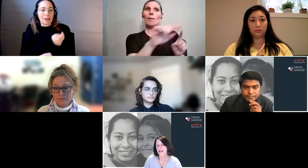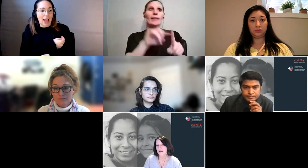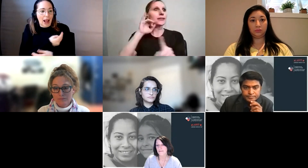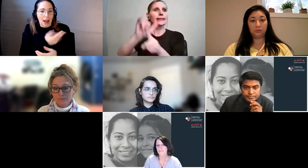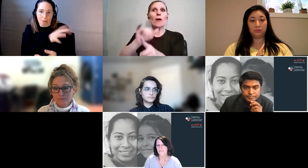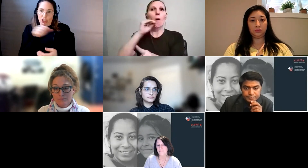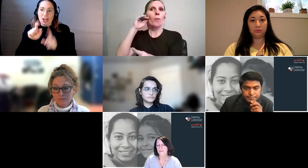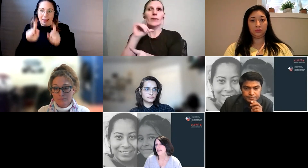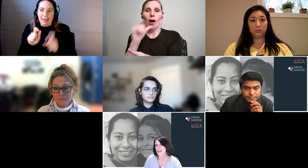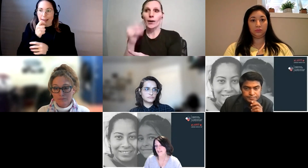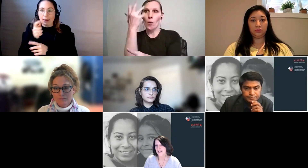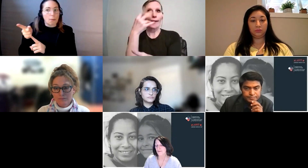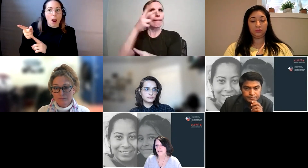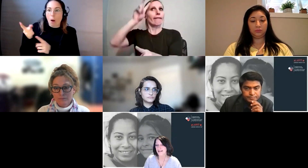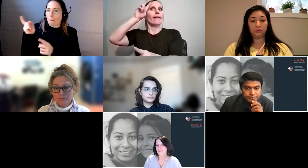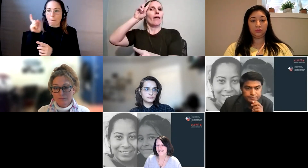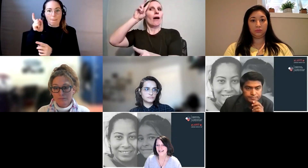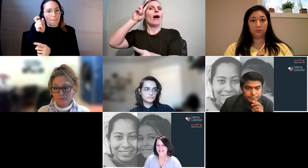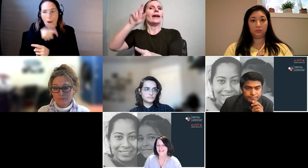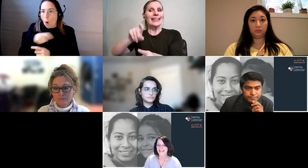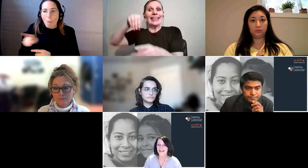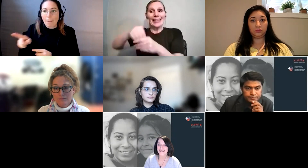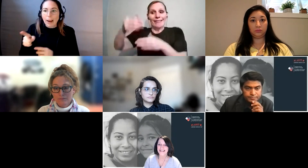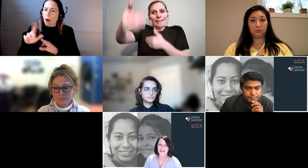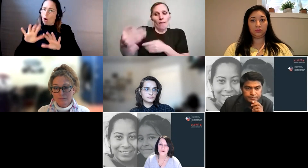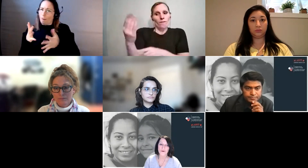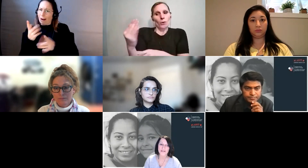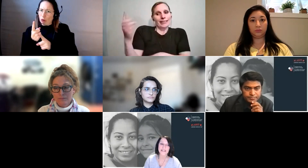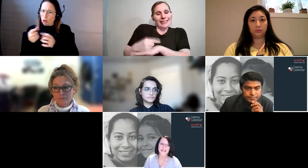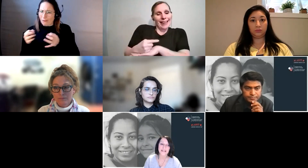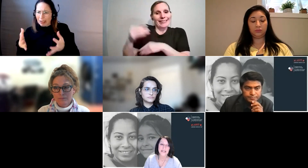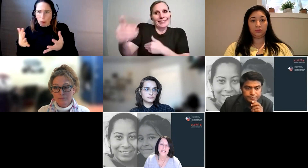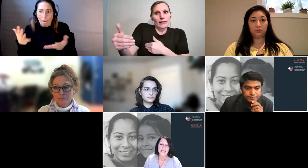pas compris la bonne façon de le faire.